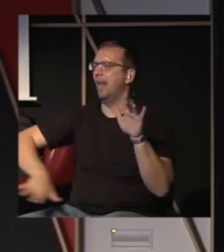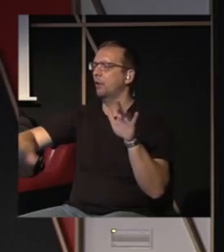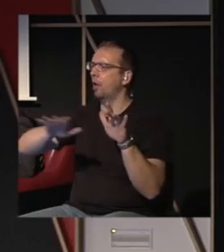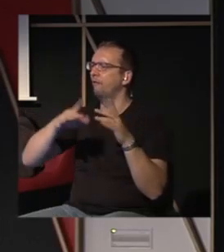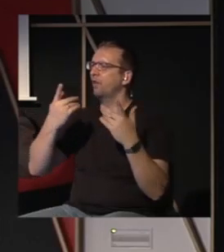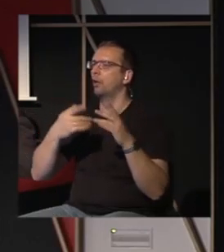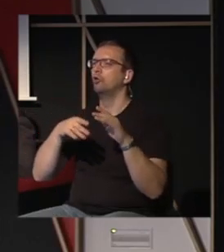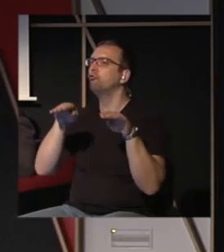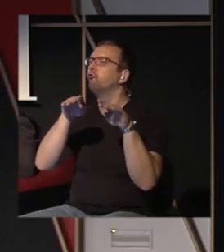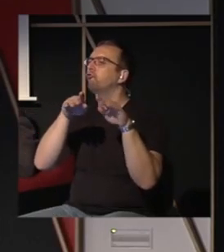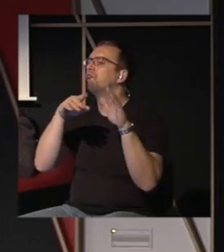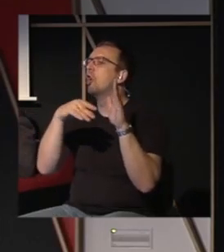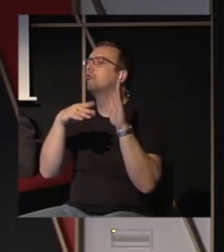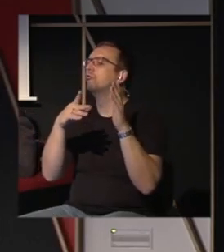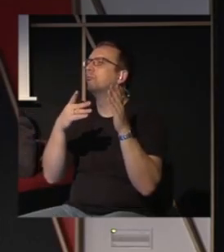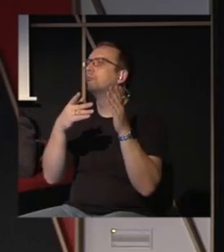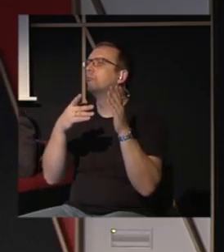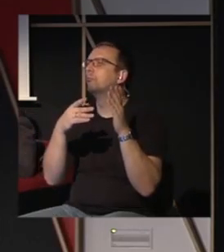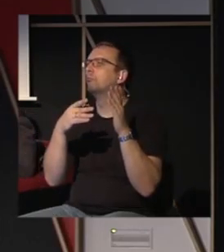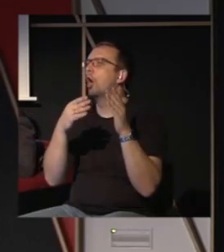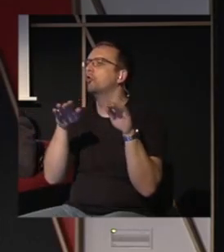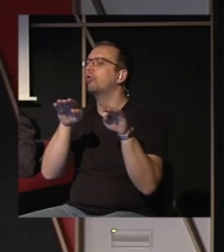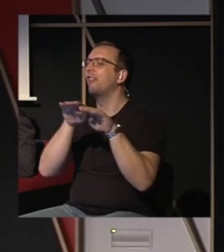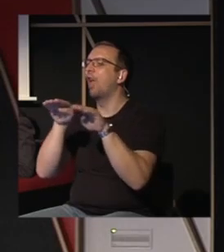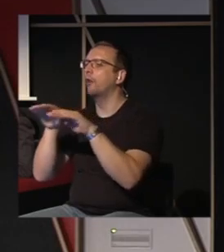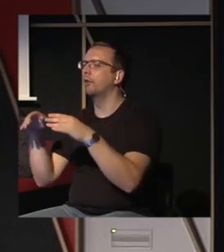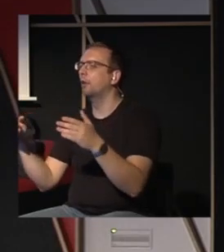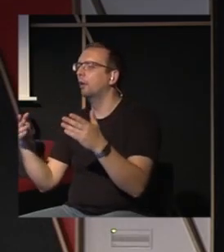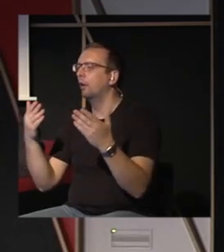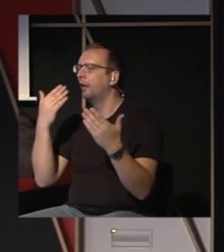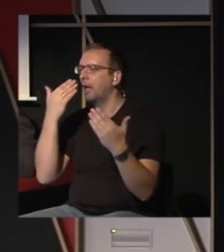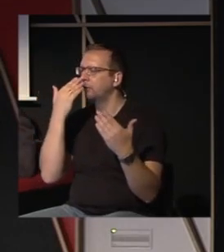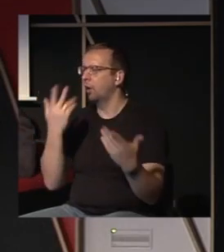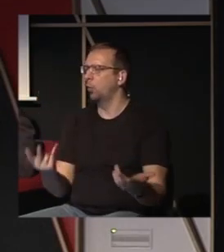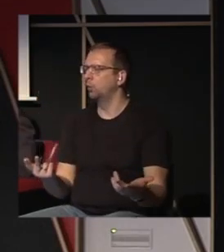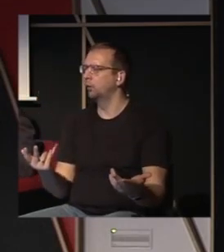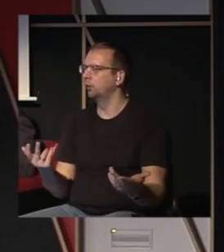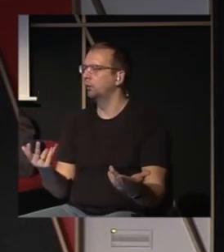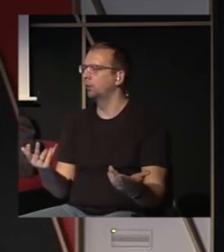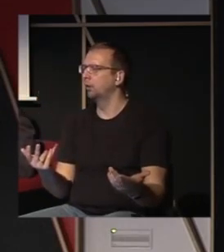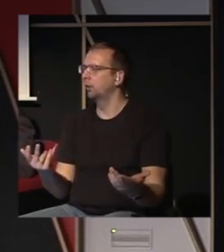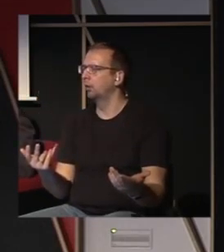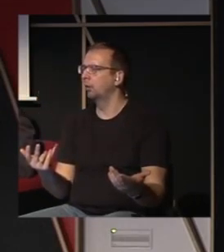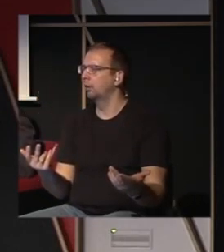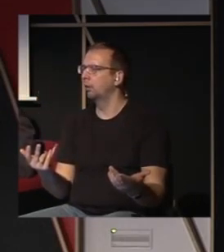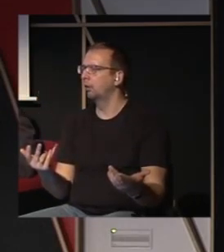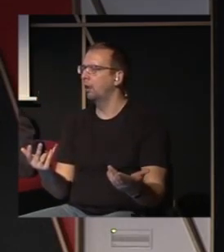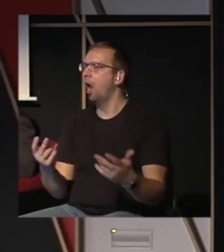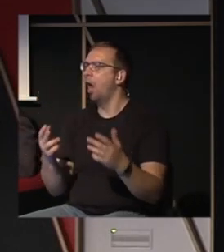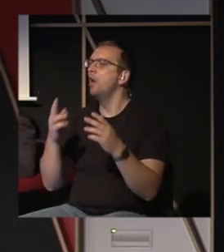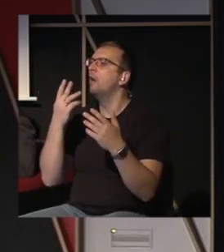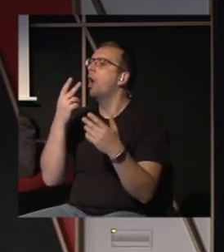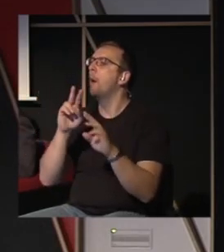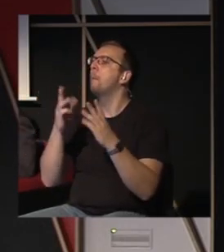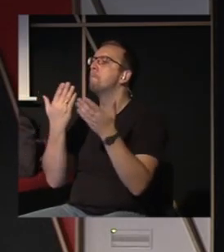sprechen? Dann würde mich mal interessieren, wie die Workshops konkret aussehen, zum Beispiel